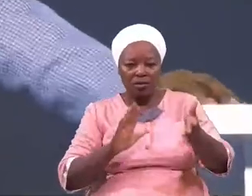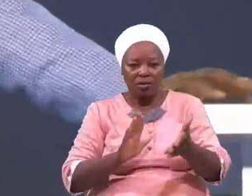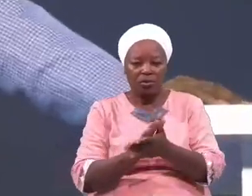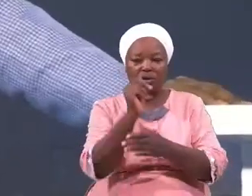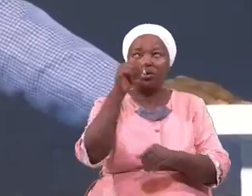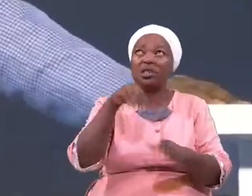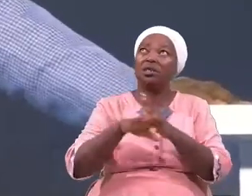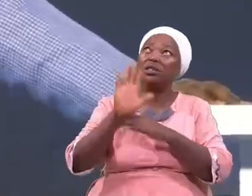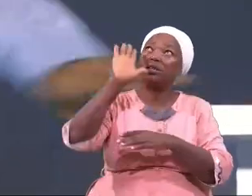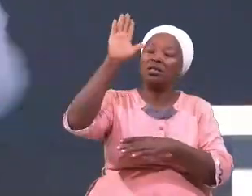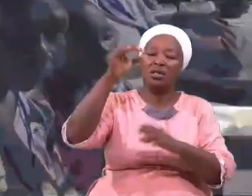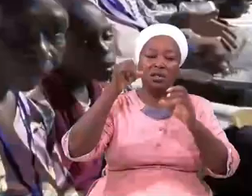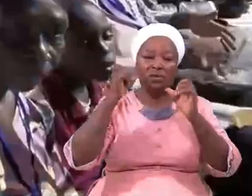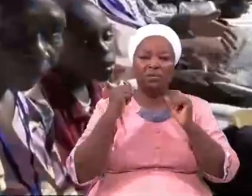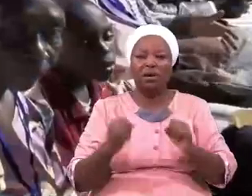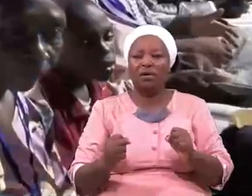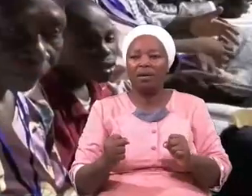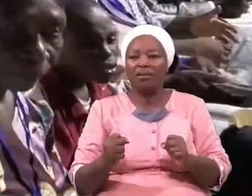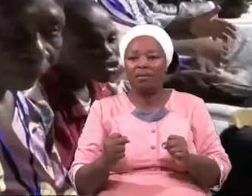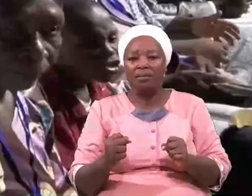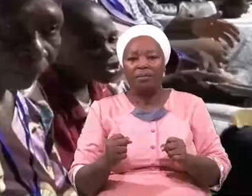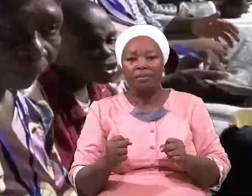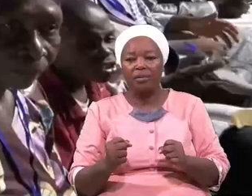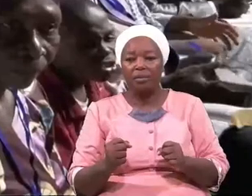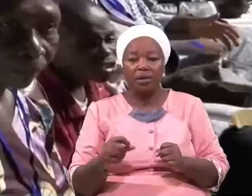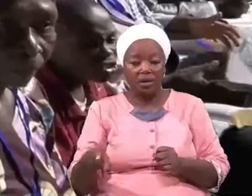Il y a la confiance en sa puissance.